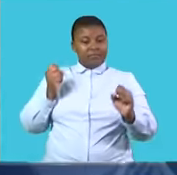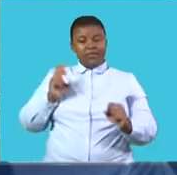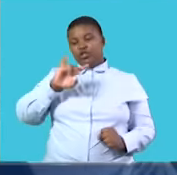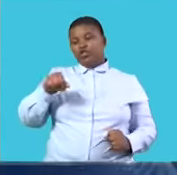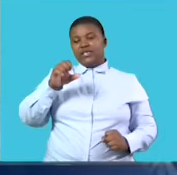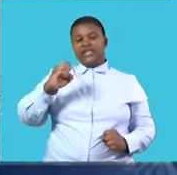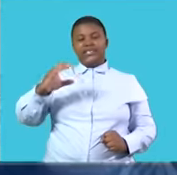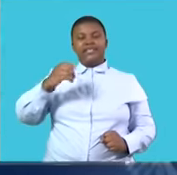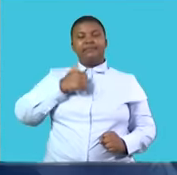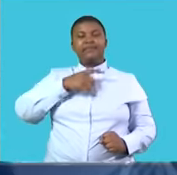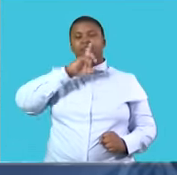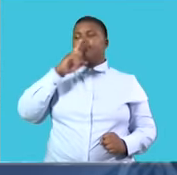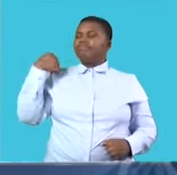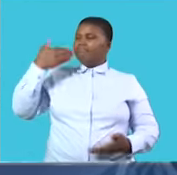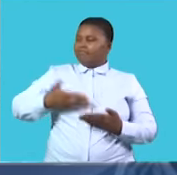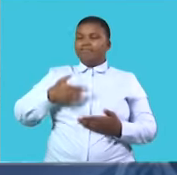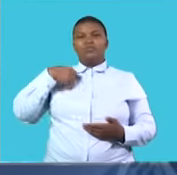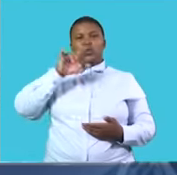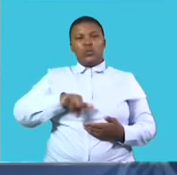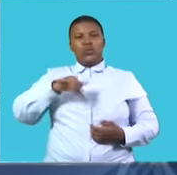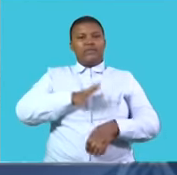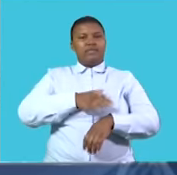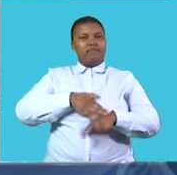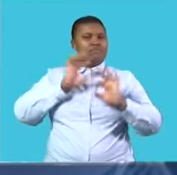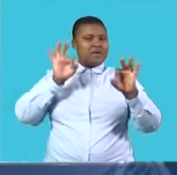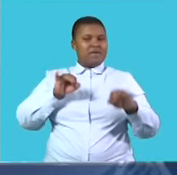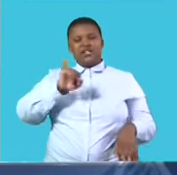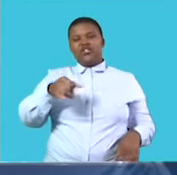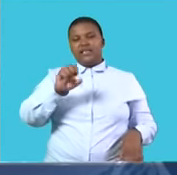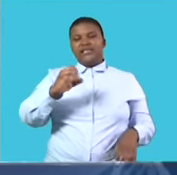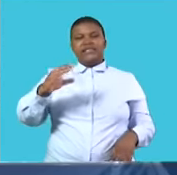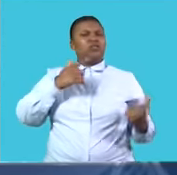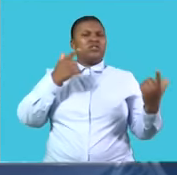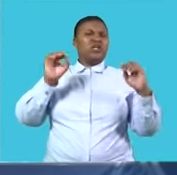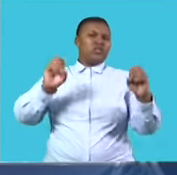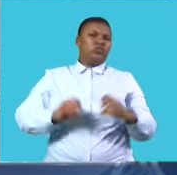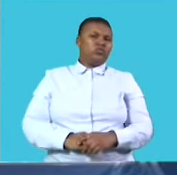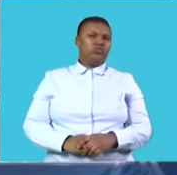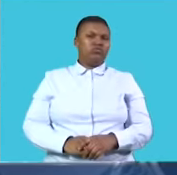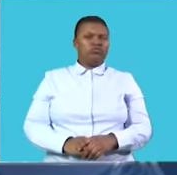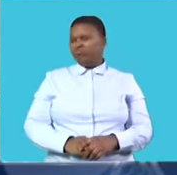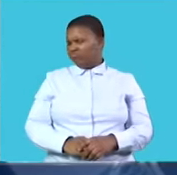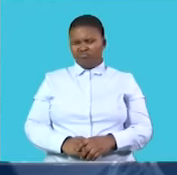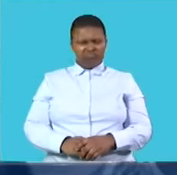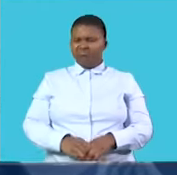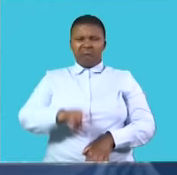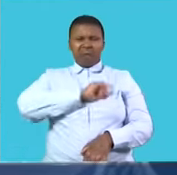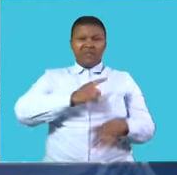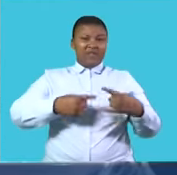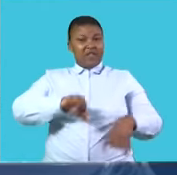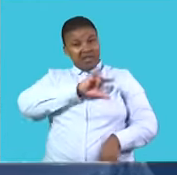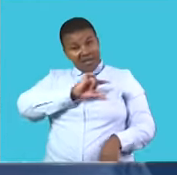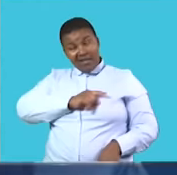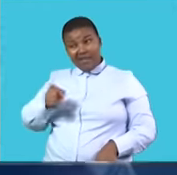ukuthi bengithule. I was waiting for the right time to talk. UJC awuzange wenze lutho, awunaqala. Kepha abantu abanecala